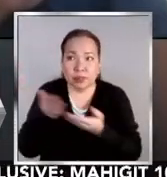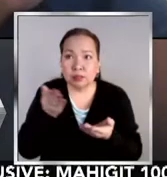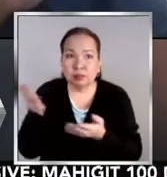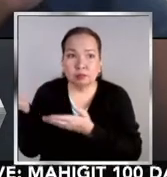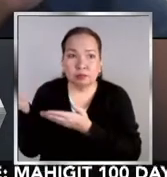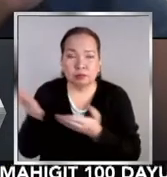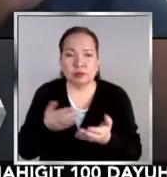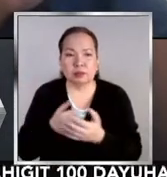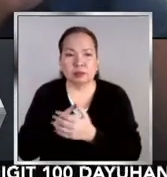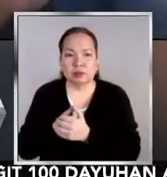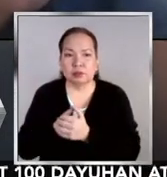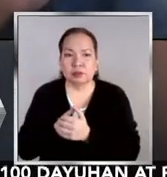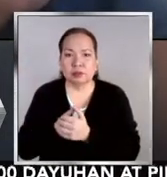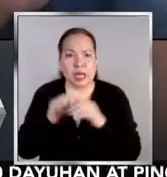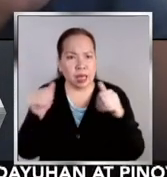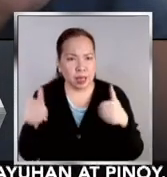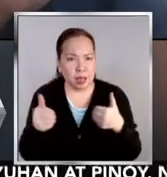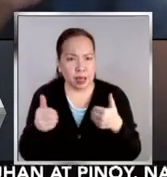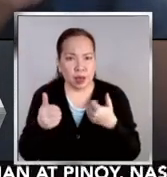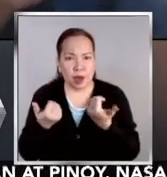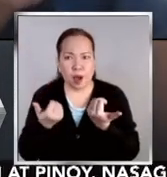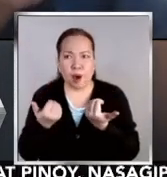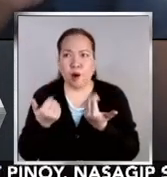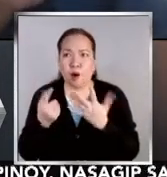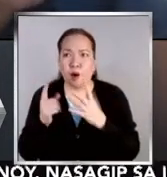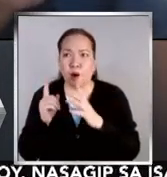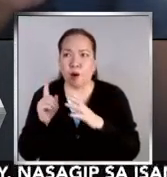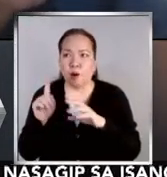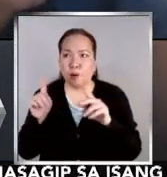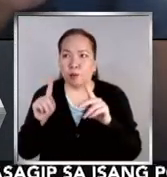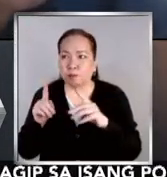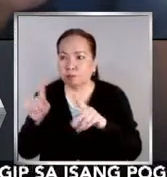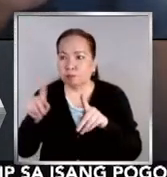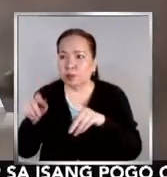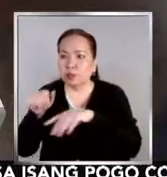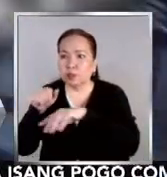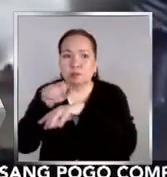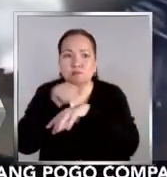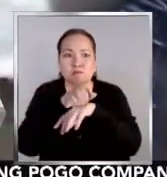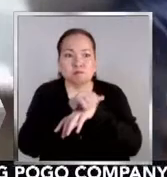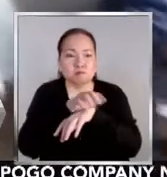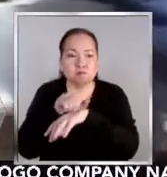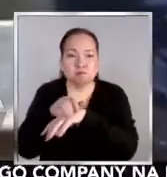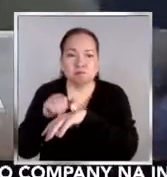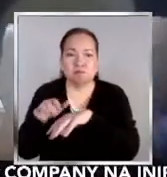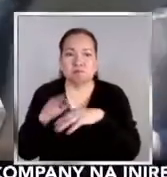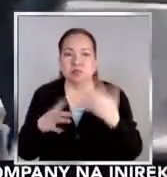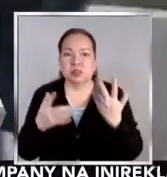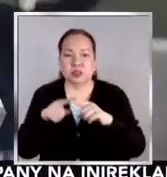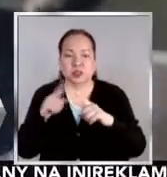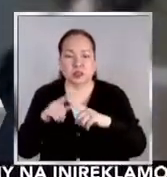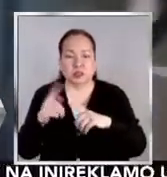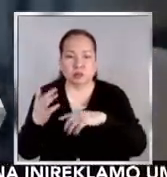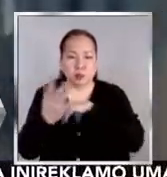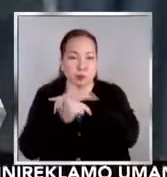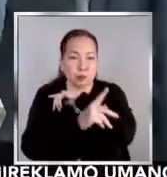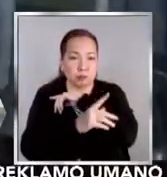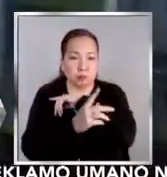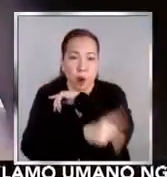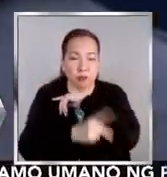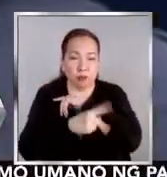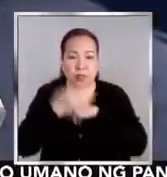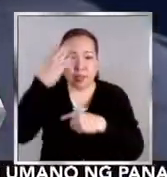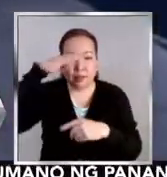ating mga courier. Pinapadala nila ito sa iba't ibang parts ng Cavite, Laguna, and Quezon. Walang pahayag ang mga